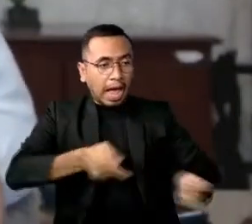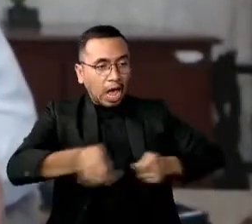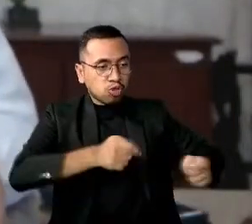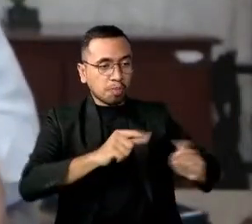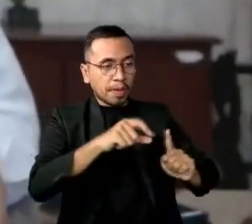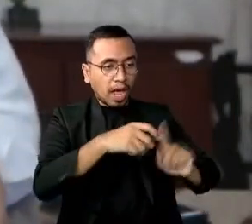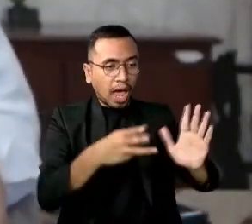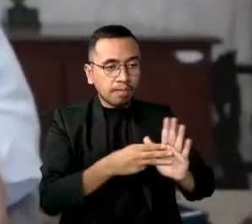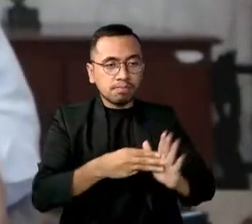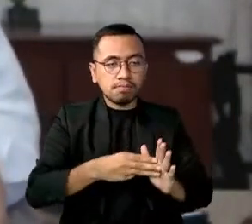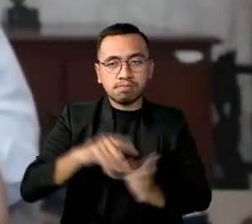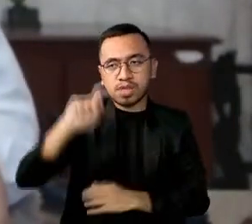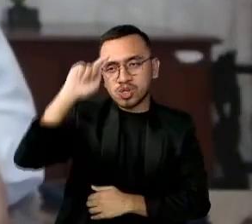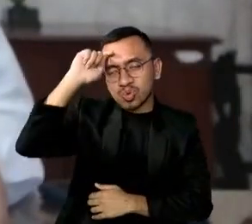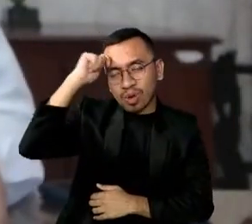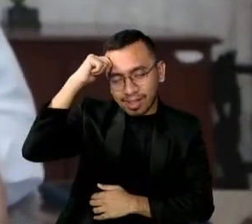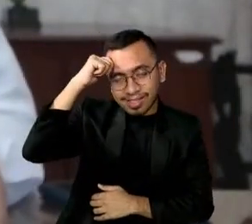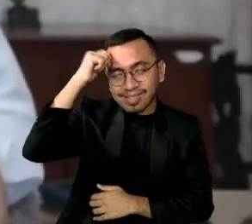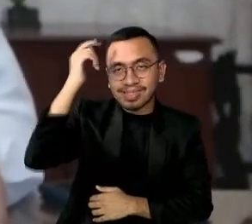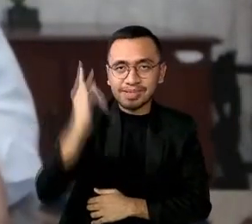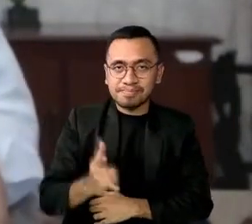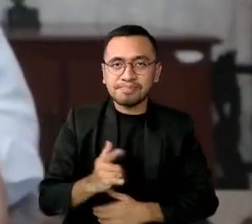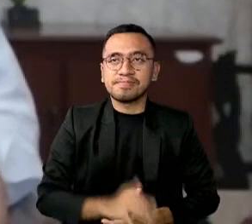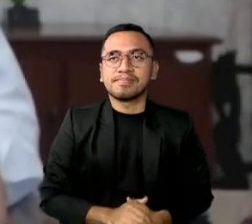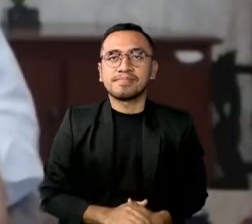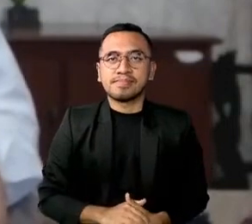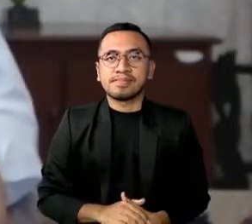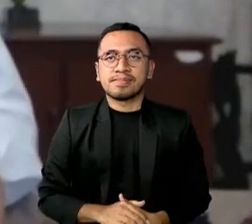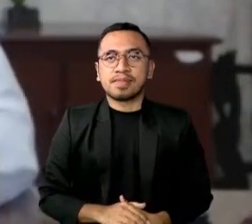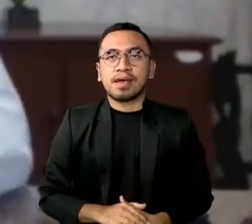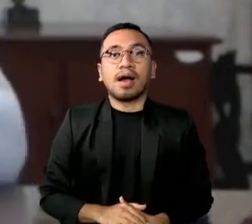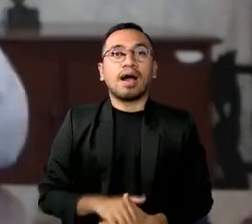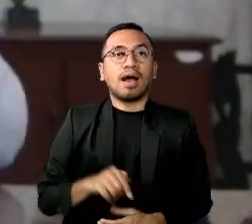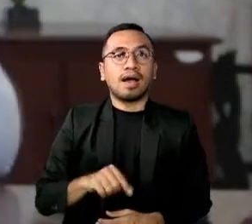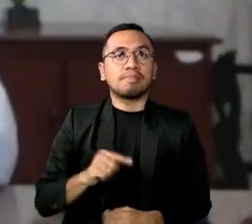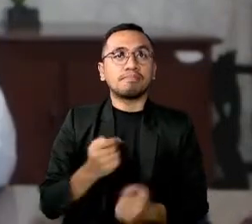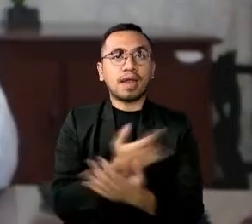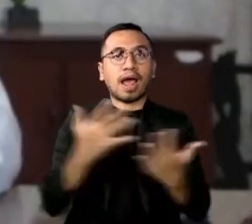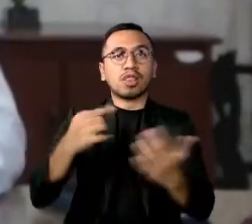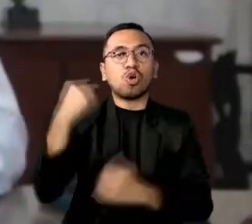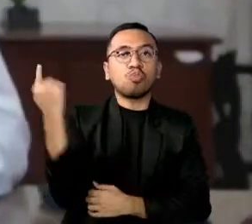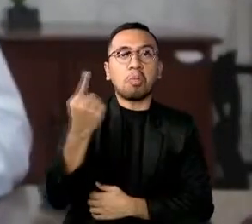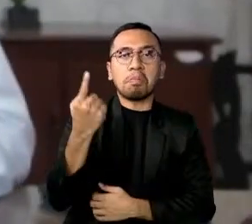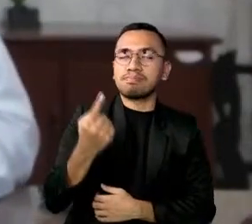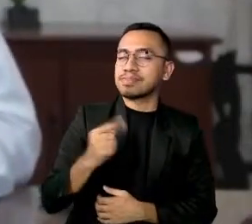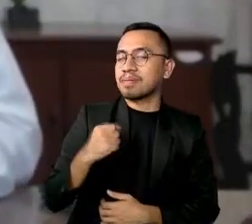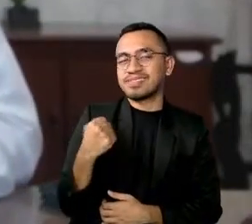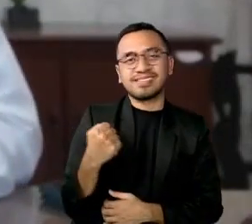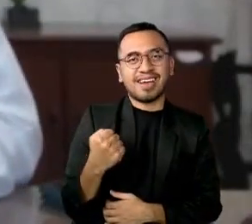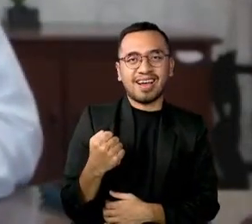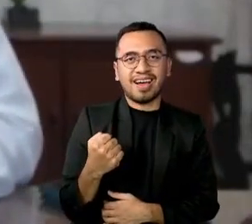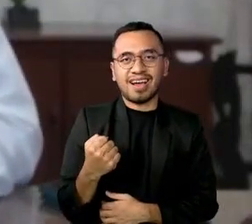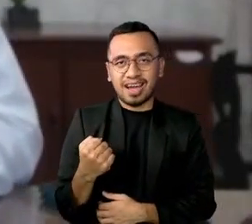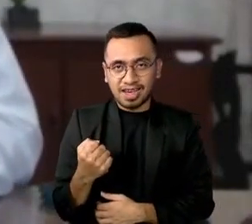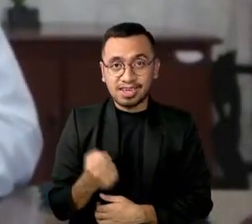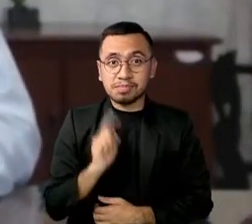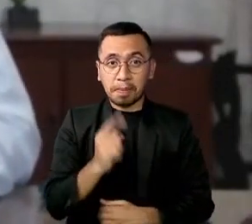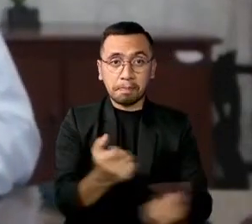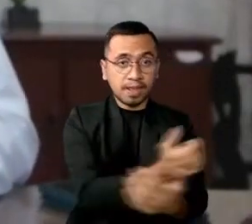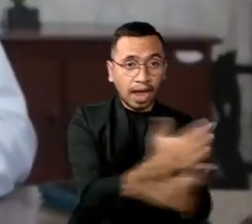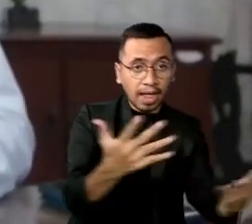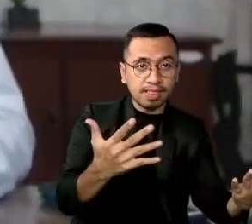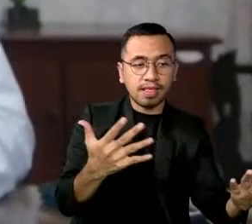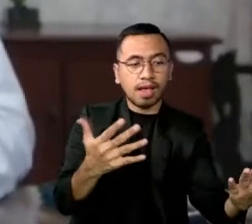PPKN kedisiplinannya pun turun yang saya turun pemerintahan sipil dimanapun itu kalau berhadapan dengan rakyat